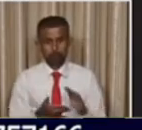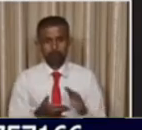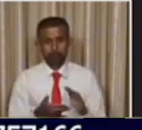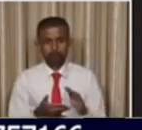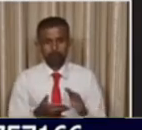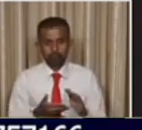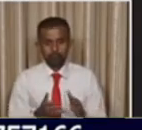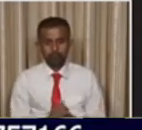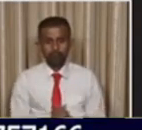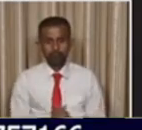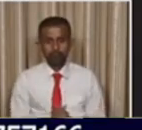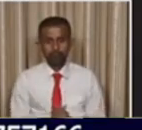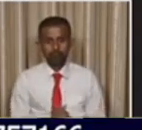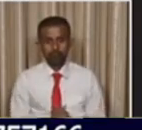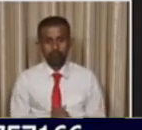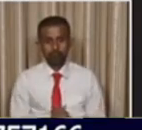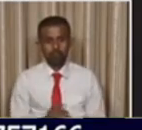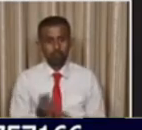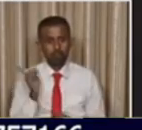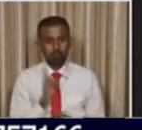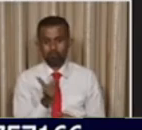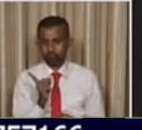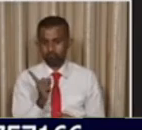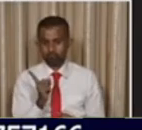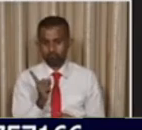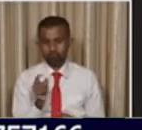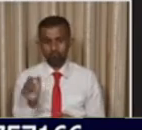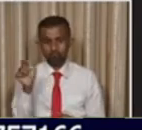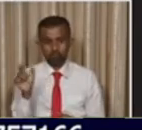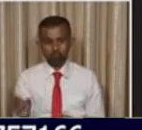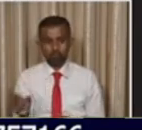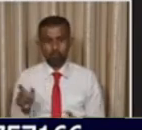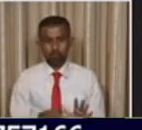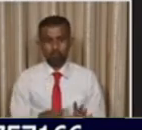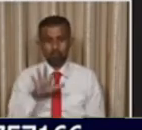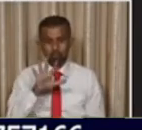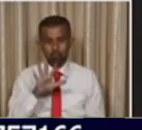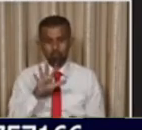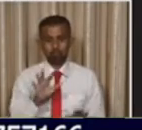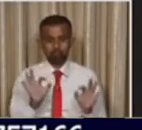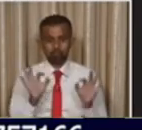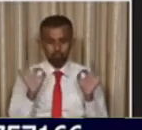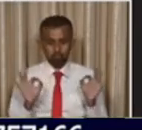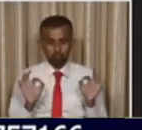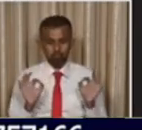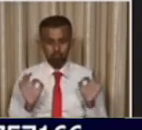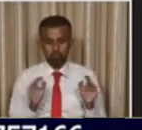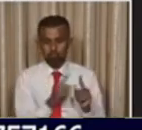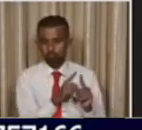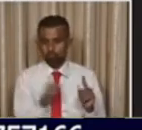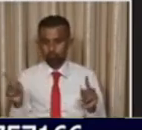සභාපතිතුමනි මරණ දණ්ඩනයකට නියමුණ තැනැත්තෙක් වසර 5ක කාලයක් හොඳ කල් ක්‍රියාවෙන් කටයුතු කරනවා